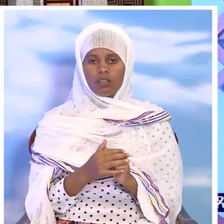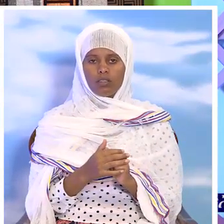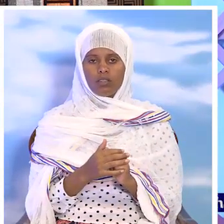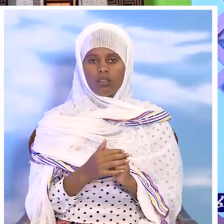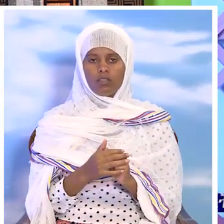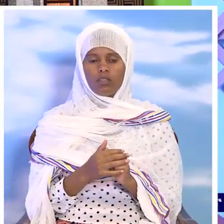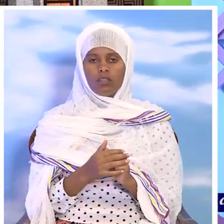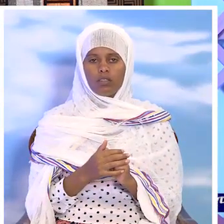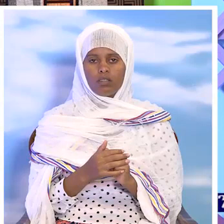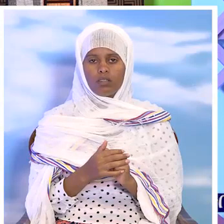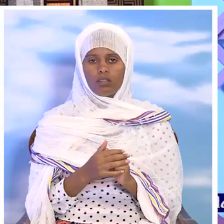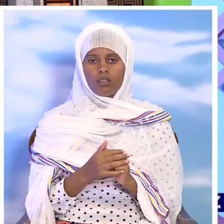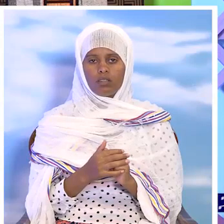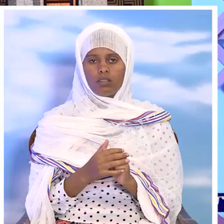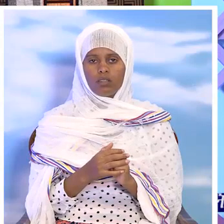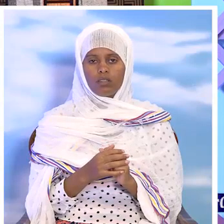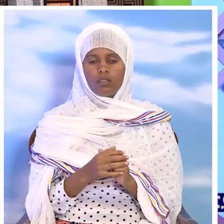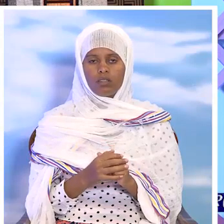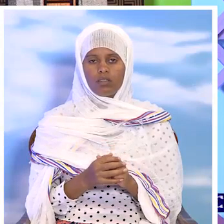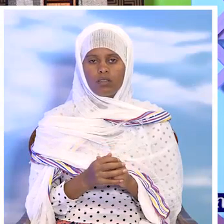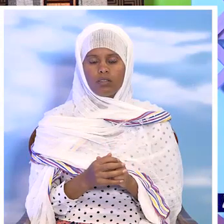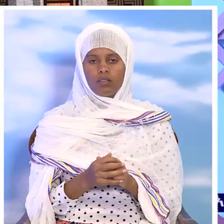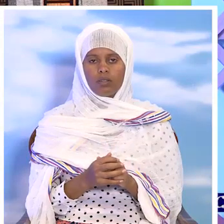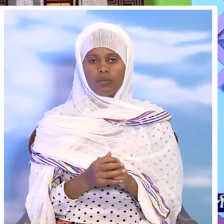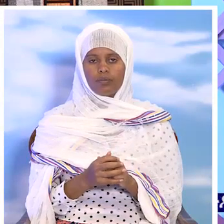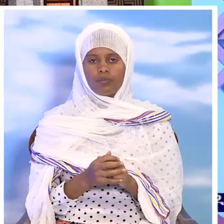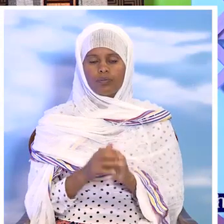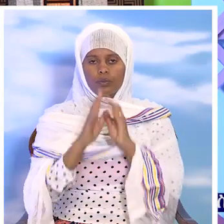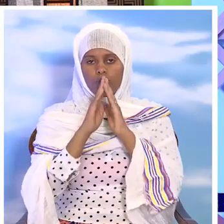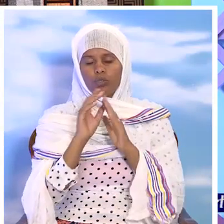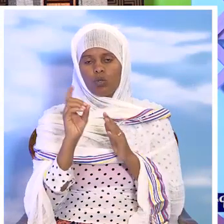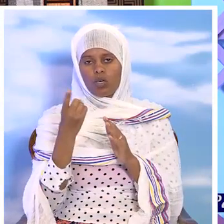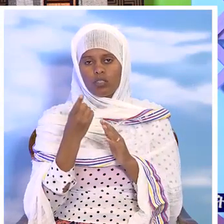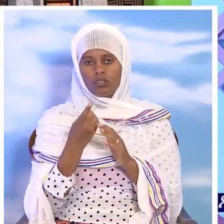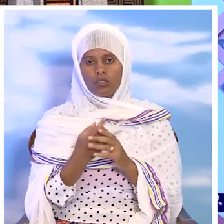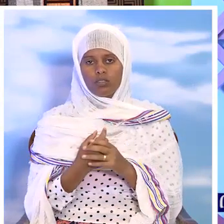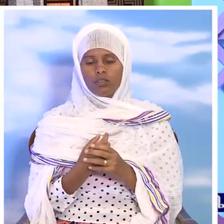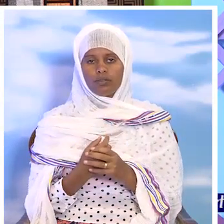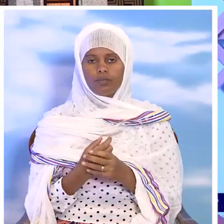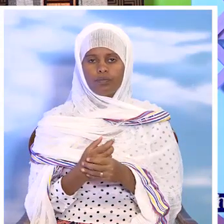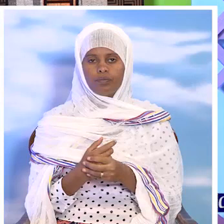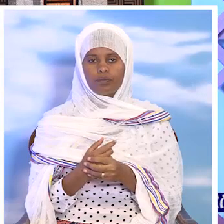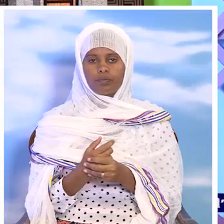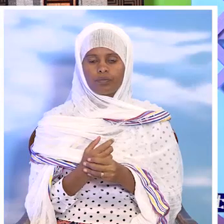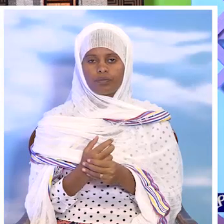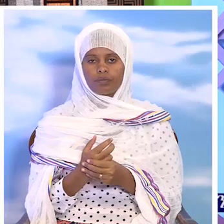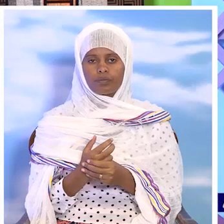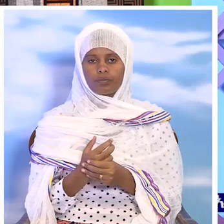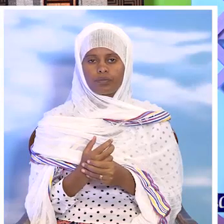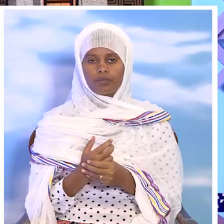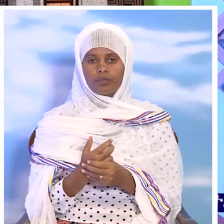ነሱ እስመ ቀረበት መንግስተ ሰማያት። ቅዱስ ዮሃንስ ነሱ እስመ ቀረበት መንግስተ ሰማያት ኢሉ ይምህር ነይሩ። ካብ ጎይታ ተቐቢሉ